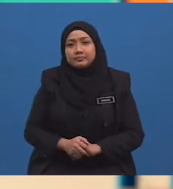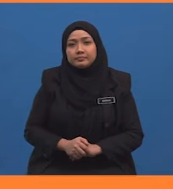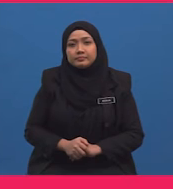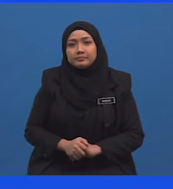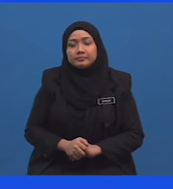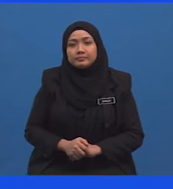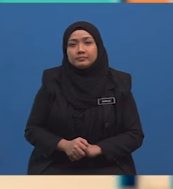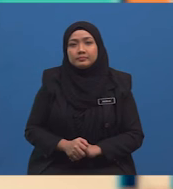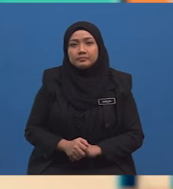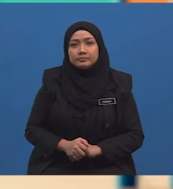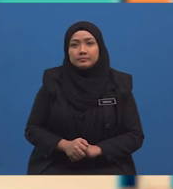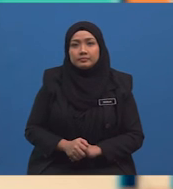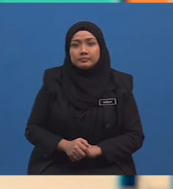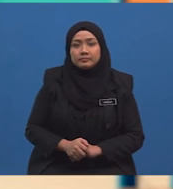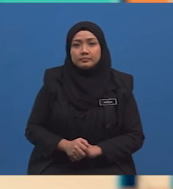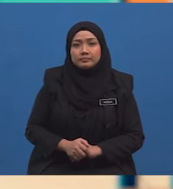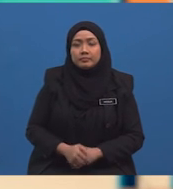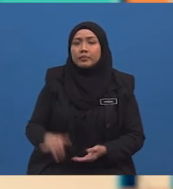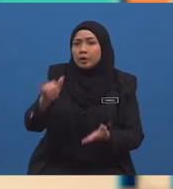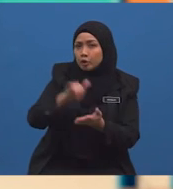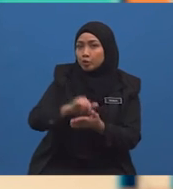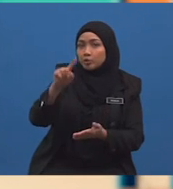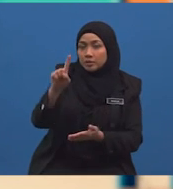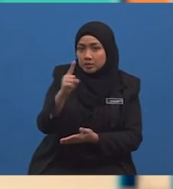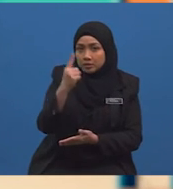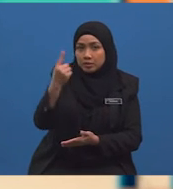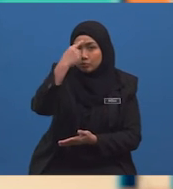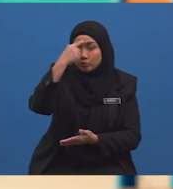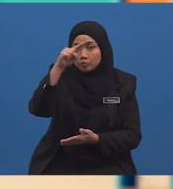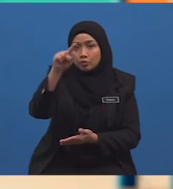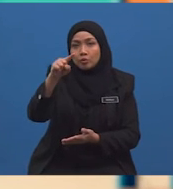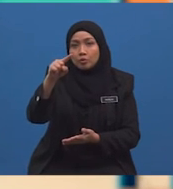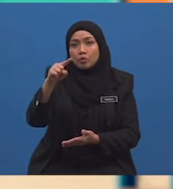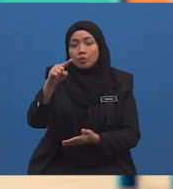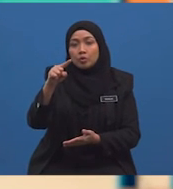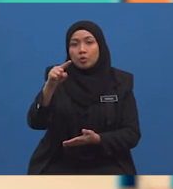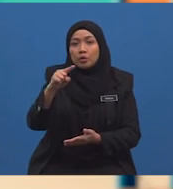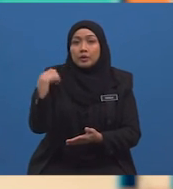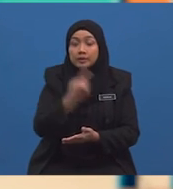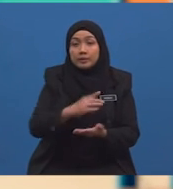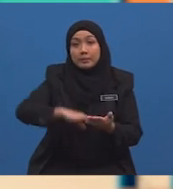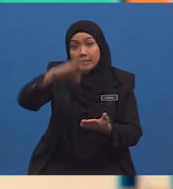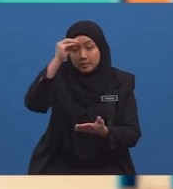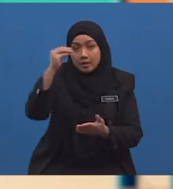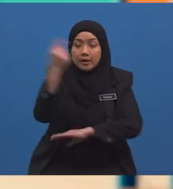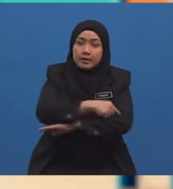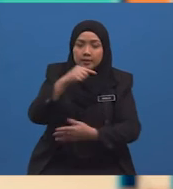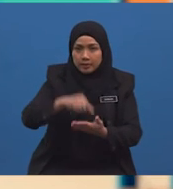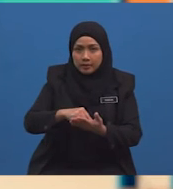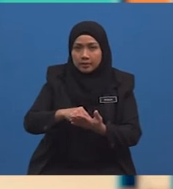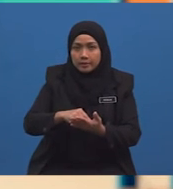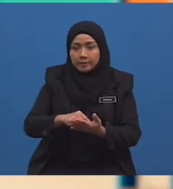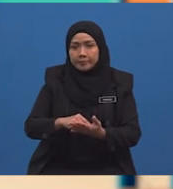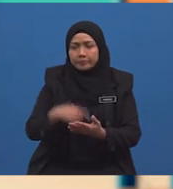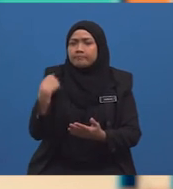sii_dl0525. Demikianlah kandungan pembelajaran kita pada hari ini. Untuk mengukuhkan pengetahuan murid-murid, kita